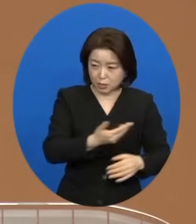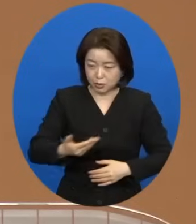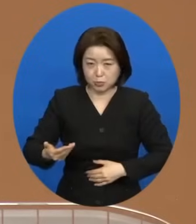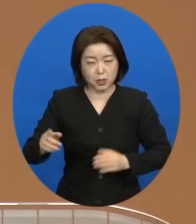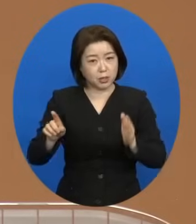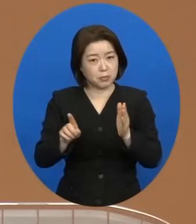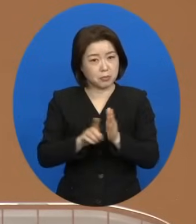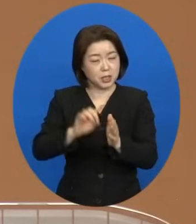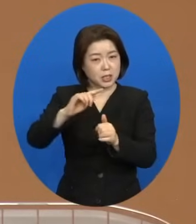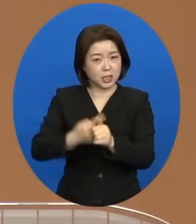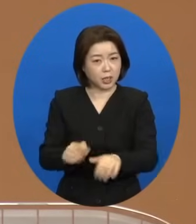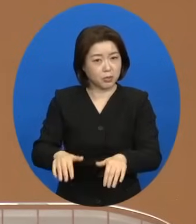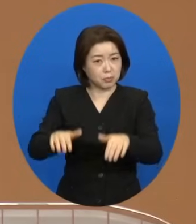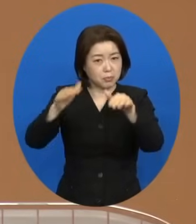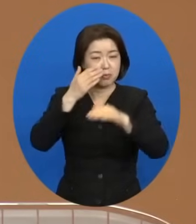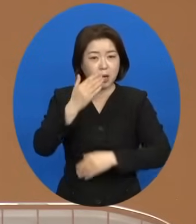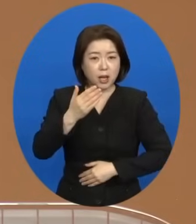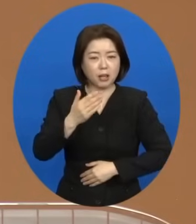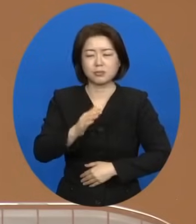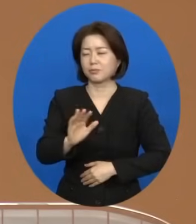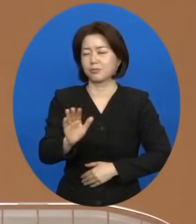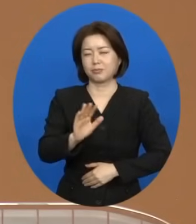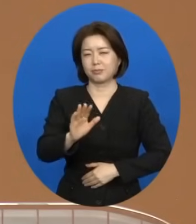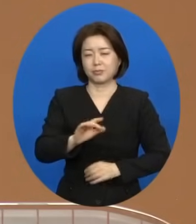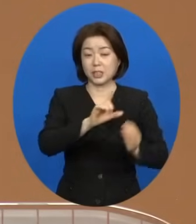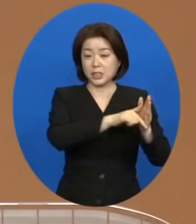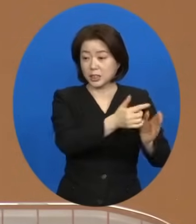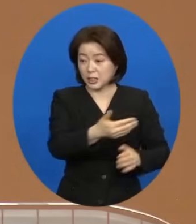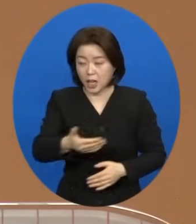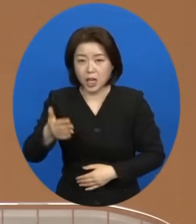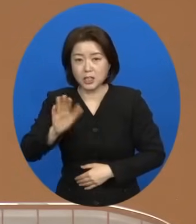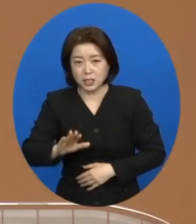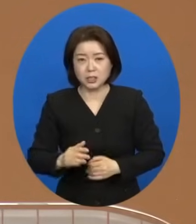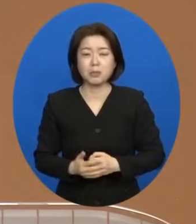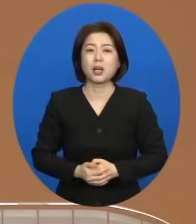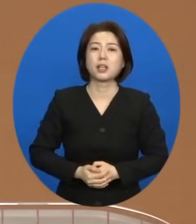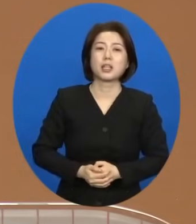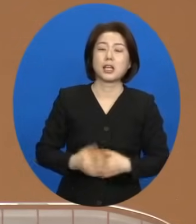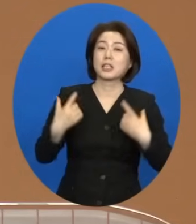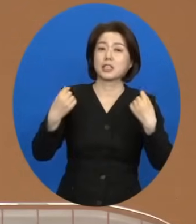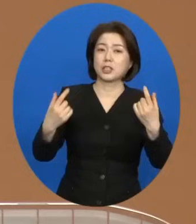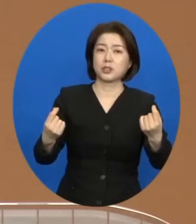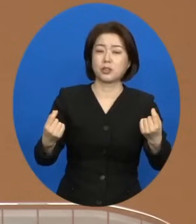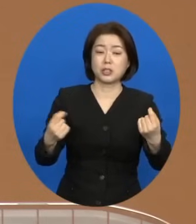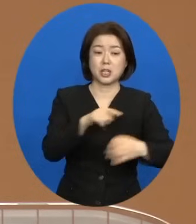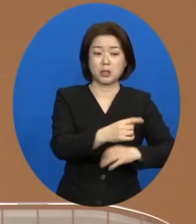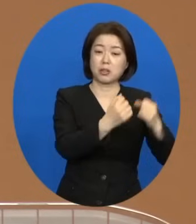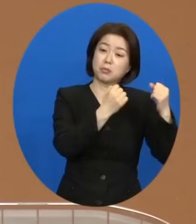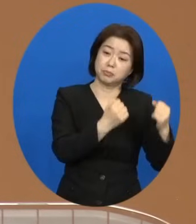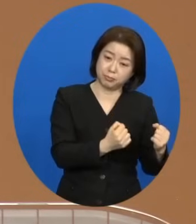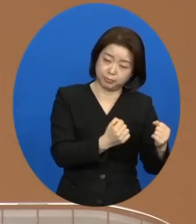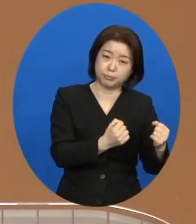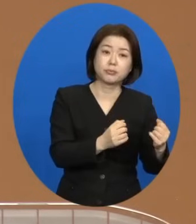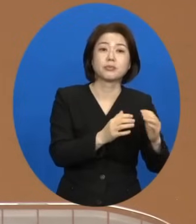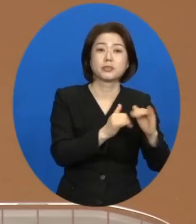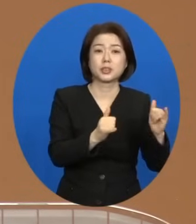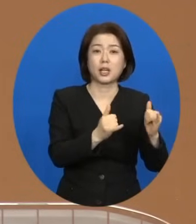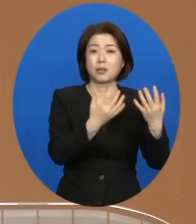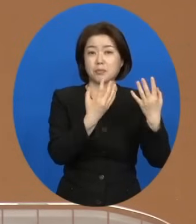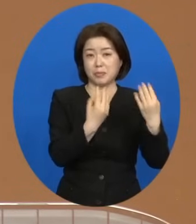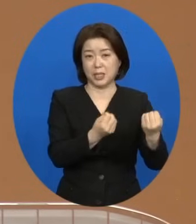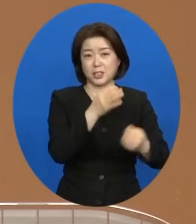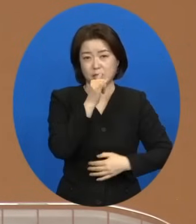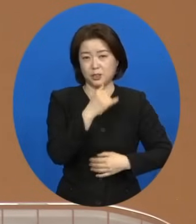성장하느냐에 지난다고 해서 여전히 시간이 지난다고 해서 여전히 거기 머물러 있는 사람들이 많이 있기 때문에